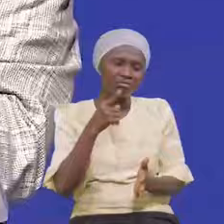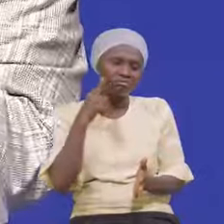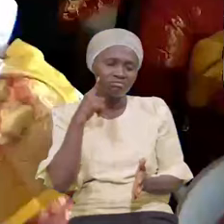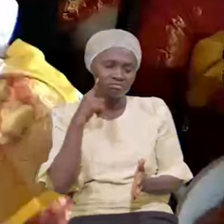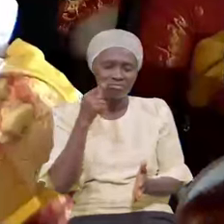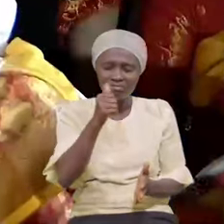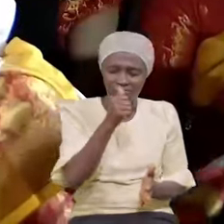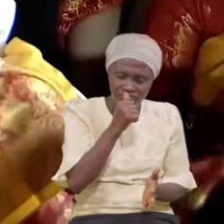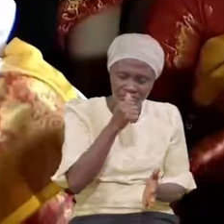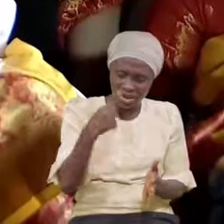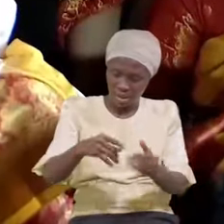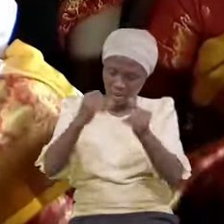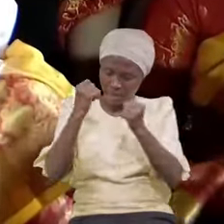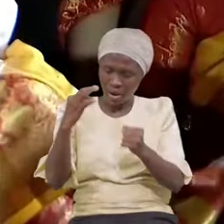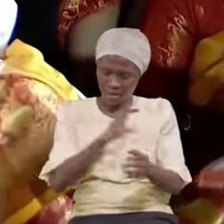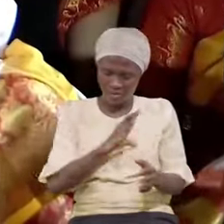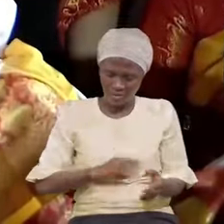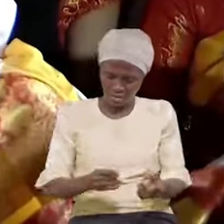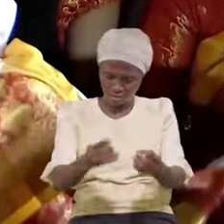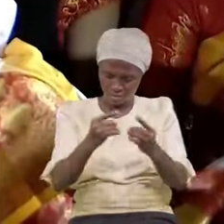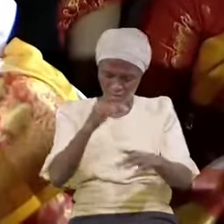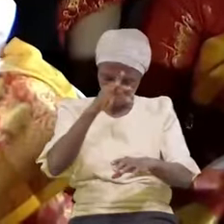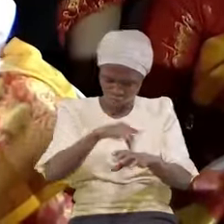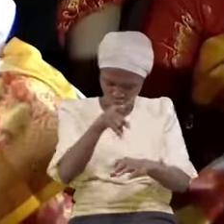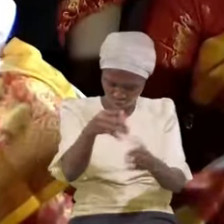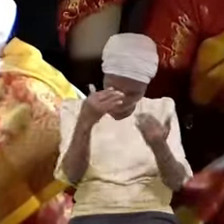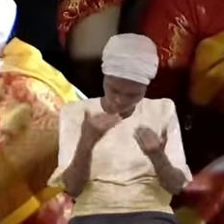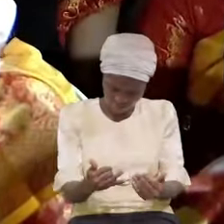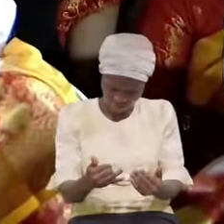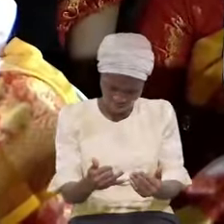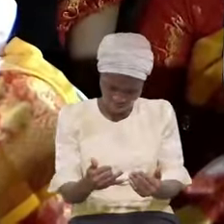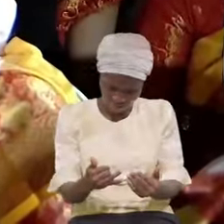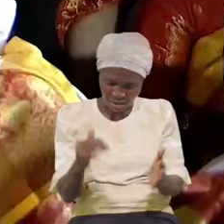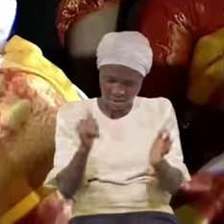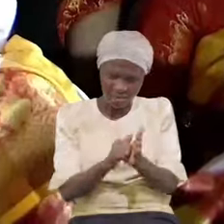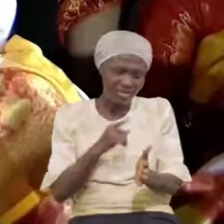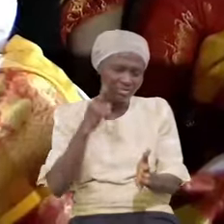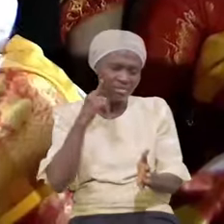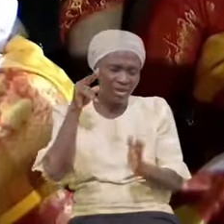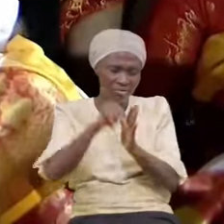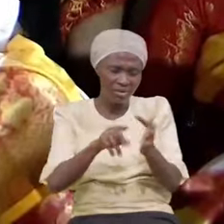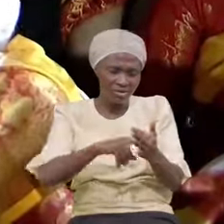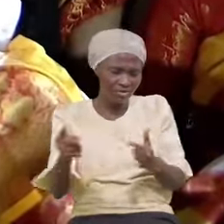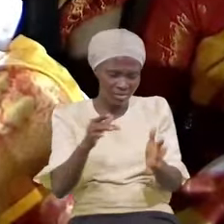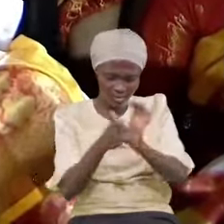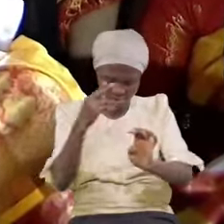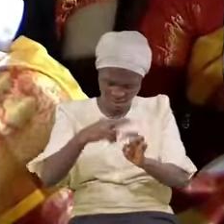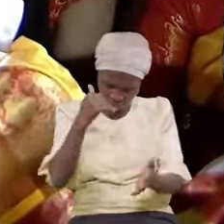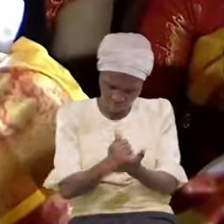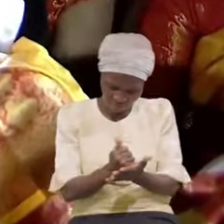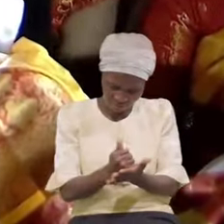వారు మూగవారు, the power of Christ comes to you now. క్రీస్తు శక్తి మీ యొద్దకు వస్తుంది. That the deafness vanishes away. ఆ